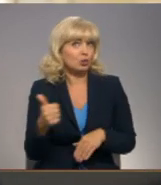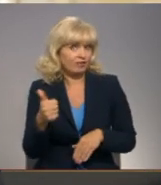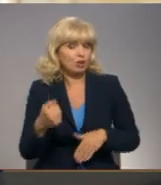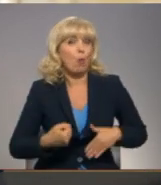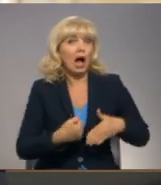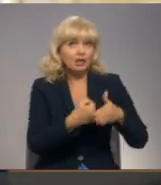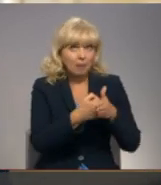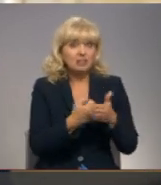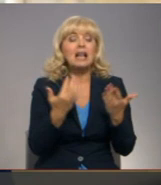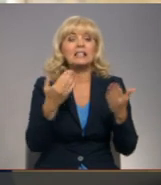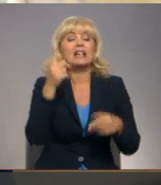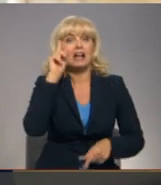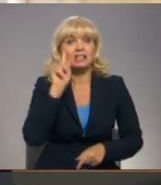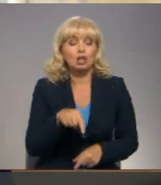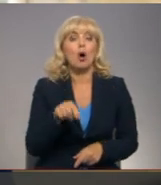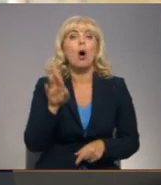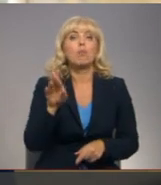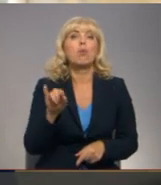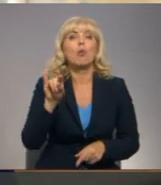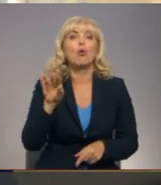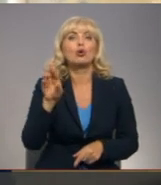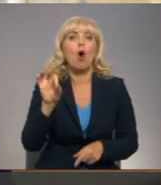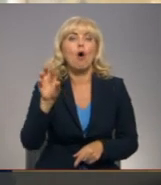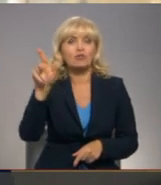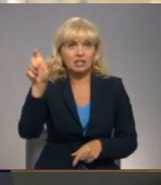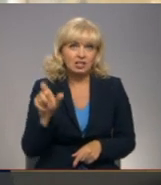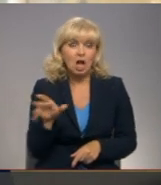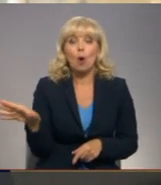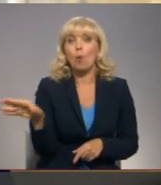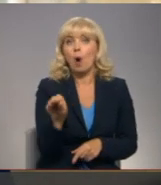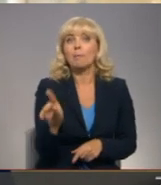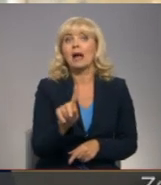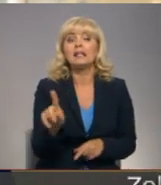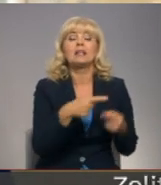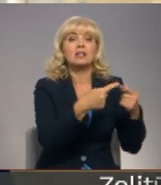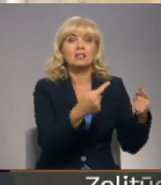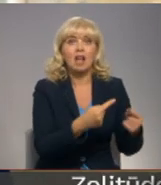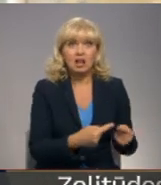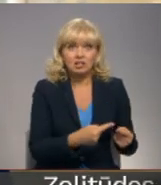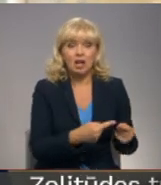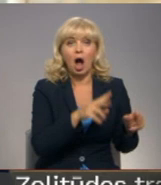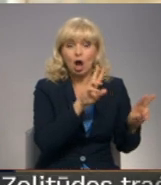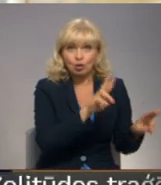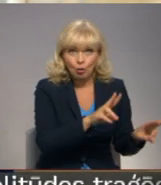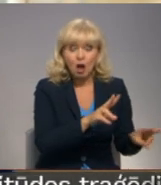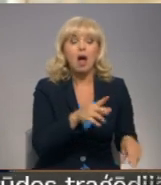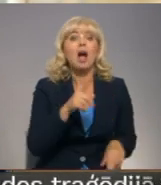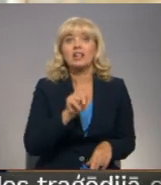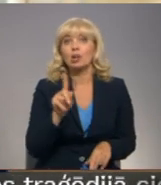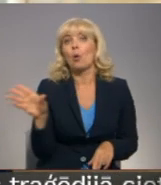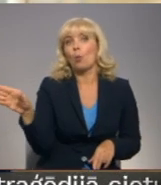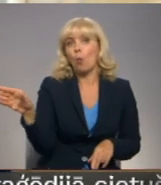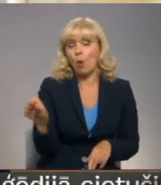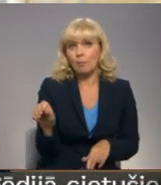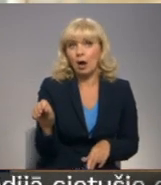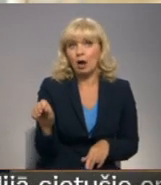Nu, cik man zināms, šobrīd Burova kungs vēl joprojām ir kopā ar Saskaņu. Un kamēr viņi ir kopā, tad, nu,